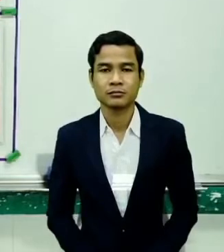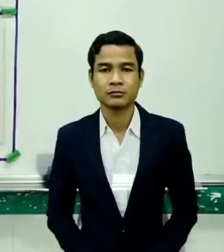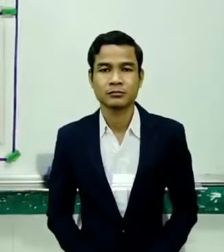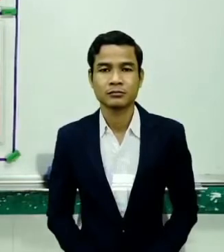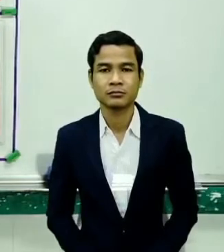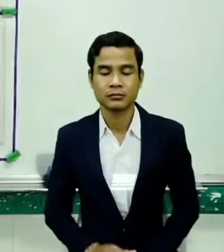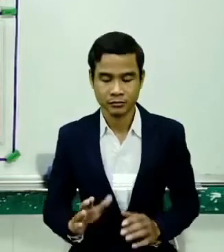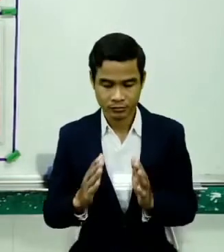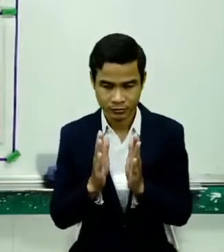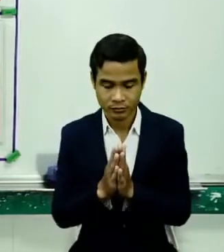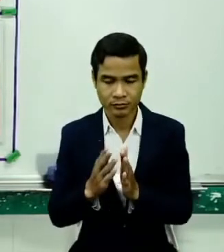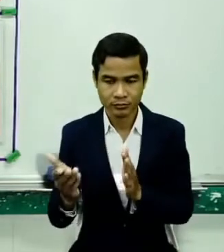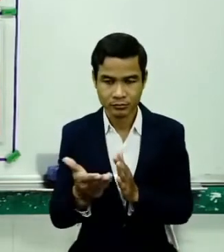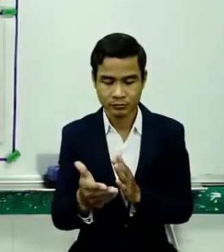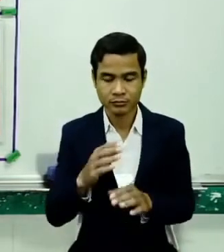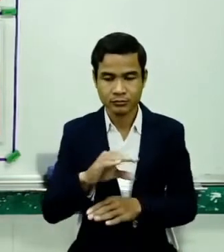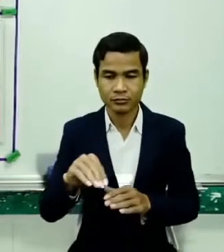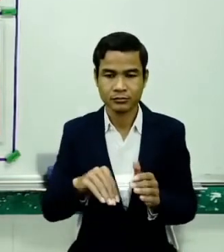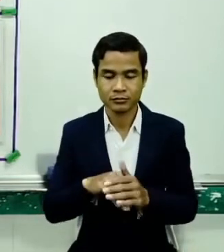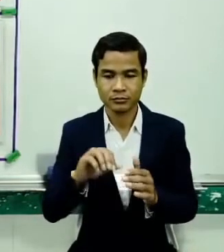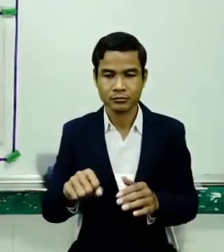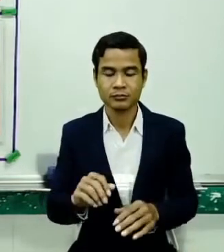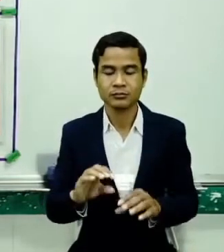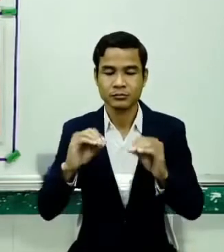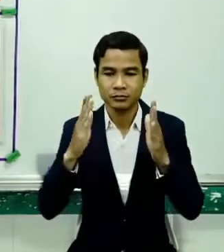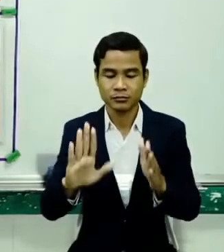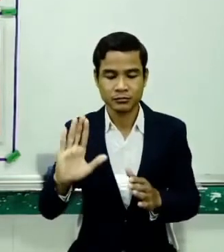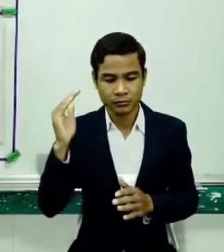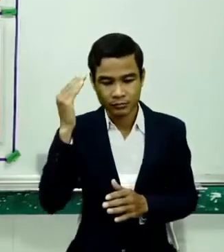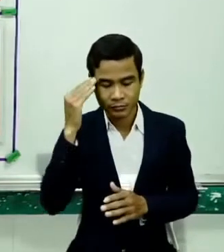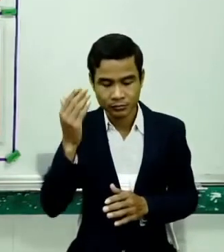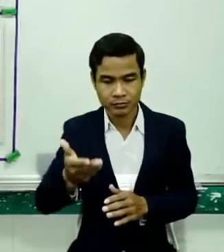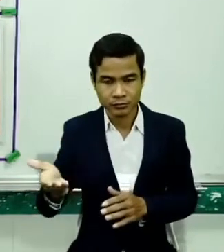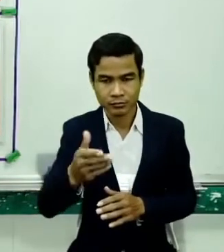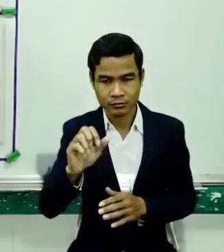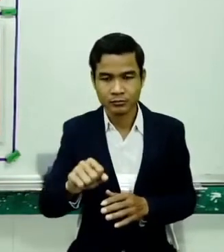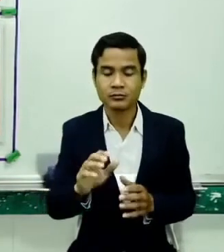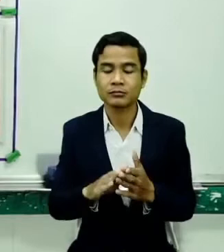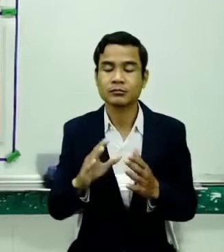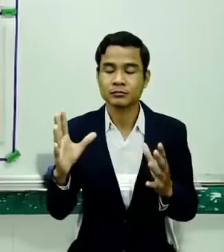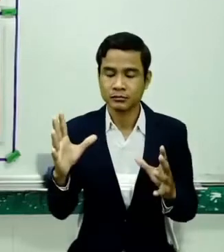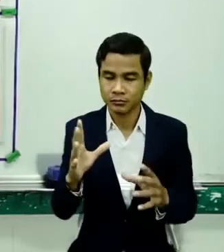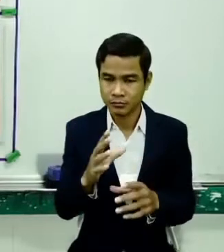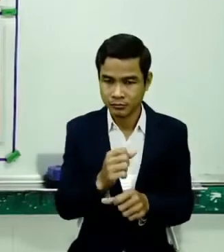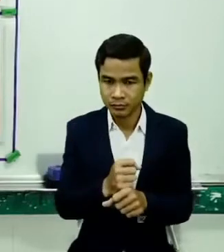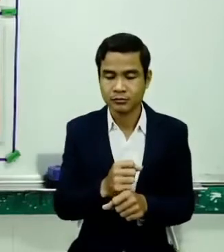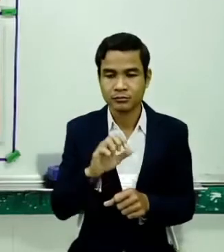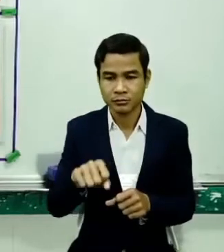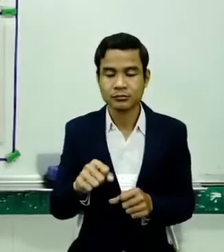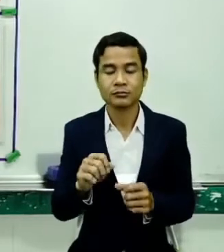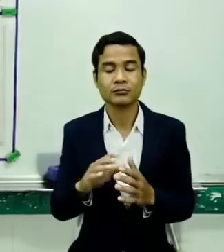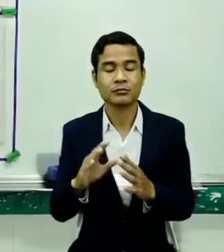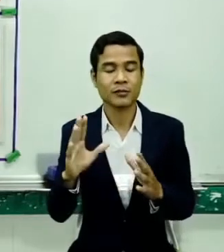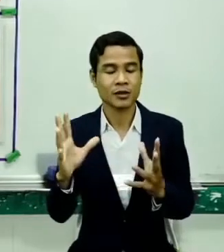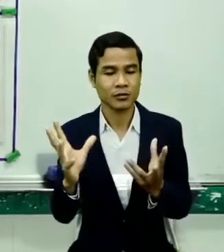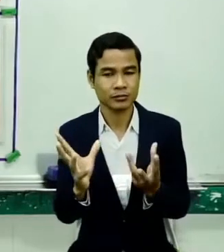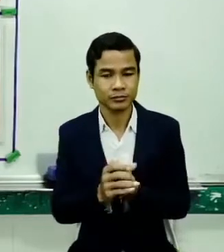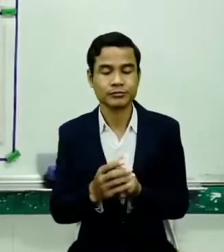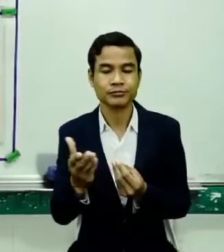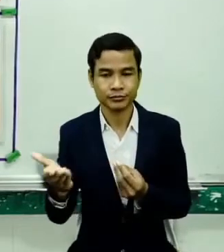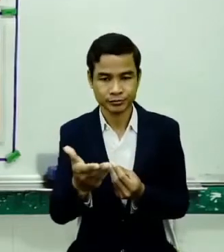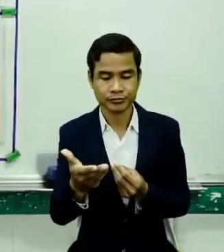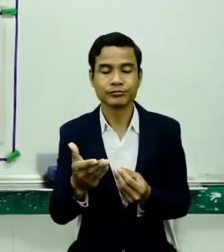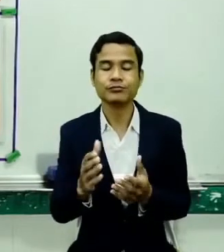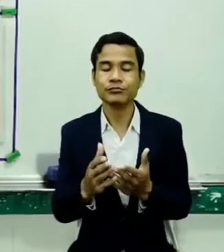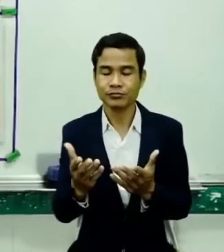ចាអរគុណច្រើនកូនកូនទាំងអស់គ្នាអ្នកគ្រូសង្ឃឹមថាកូនទាំងអស់គ្នាបានបញ្ចប់នៅការសង្ខេបមេរៀនរបស់យើង